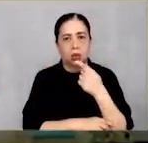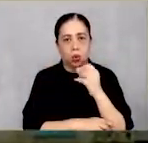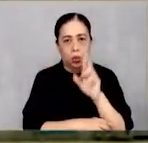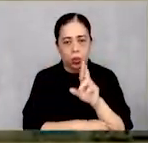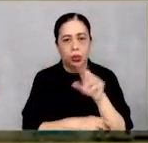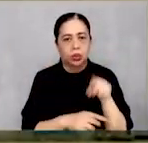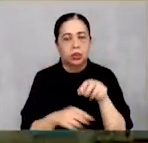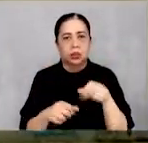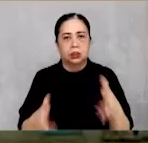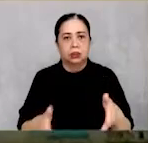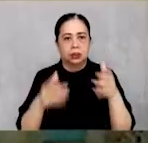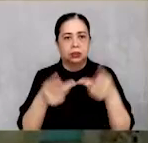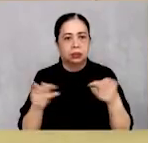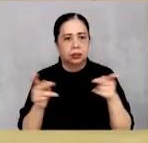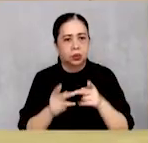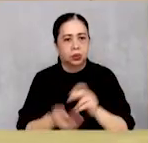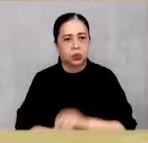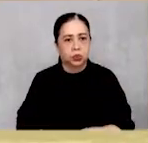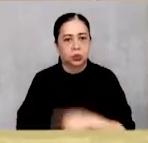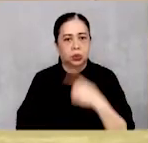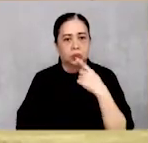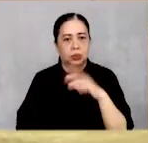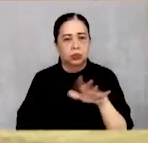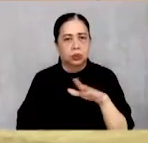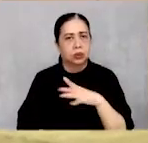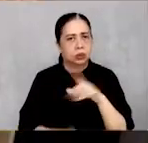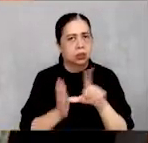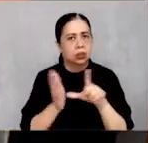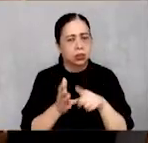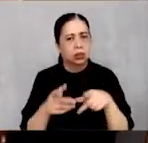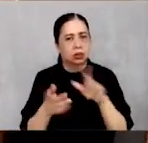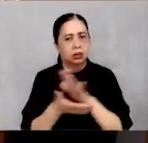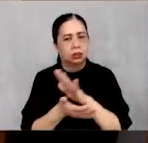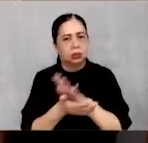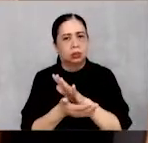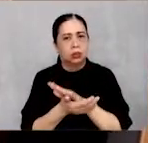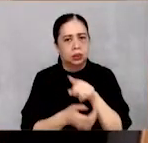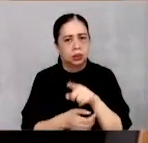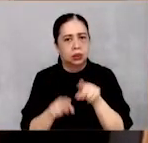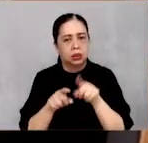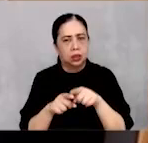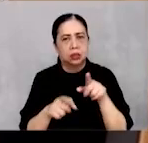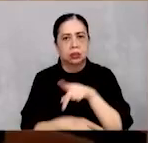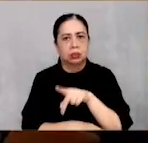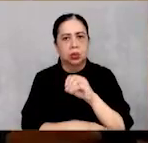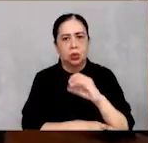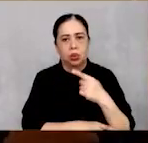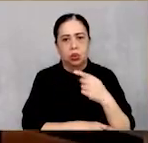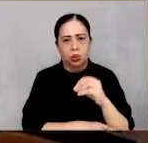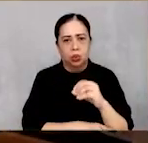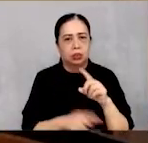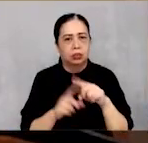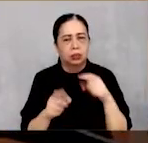PAGCOR sa nasabing Pogo Hub. Ayon sa kanila, legal naman ang permit ng Singwang Technologies bilang offshore gaming operator. Pero